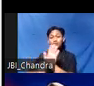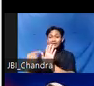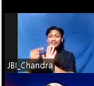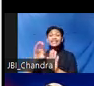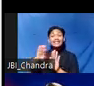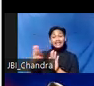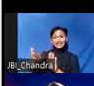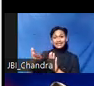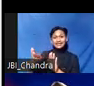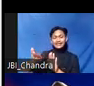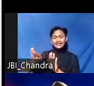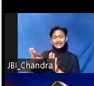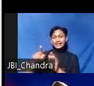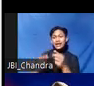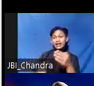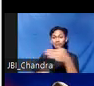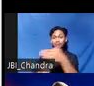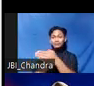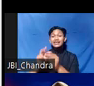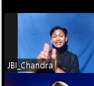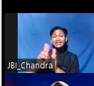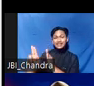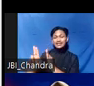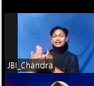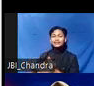ketap masuk itu kan yang sebelah kiri